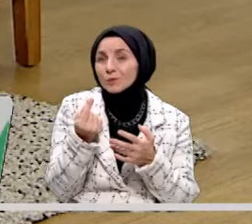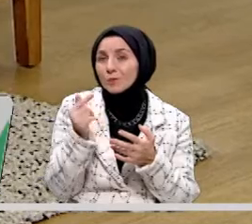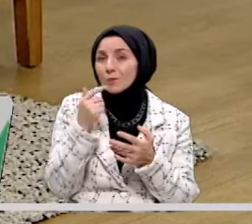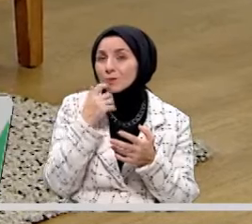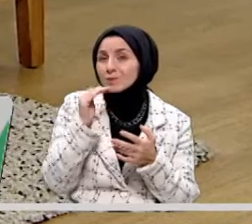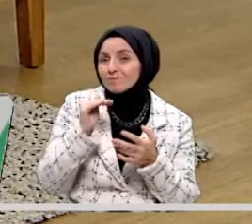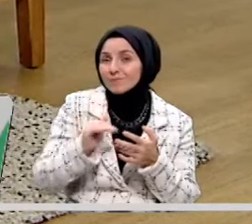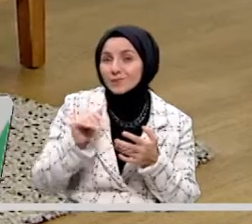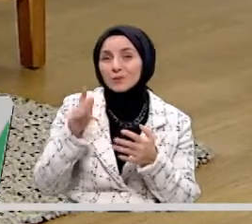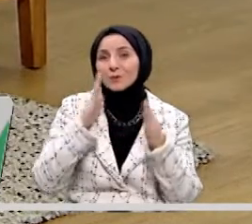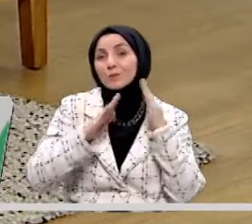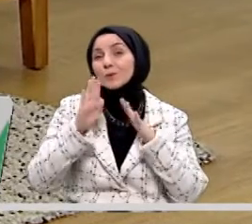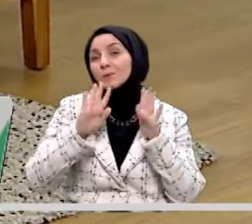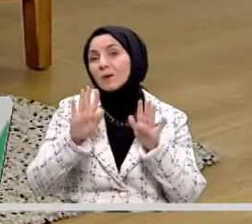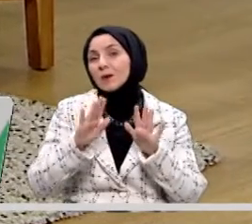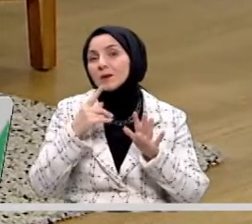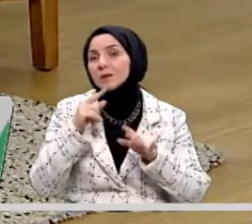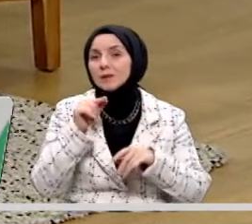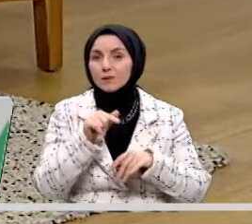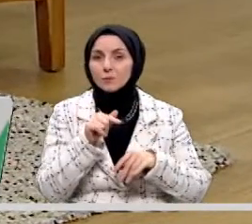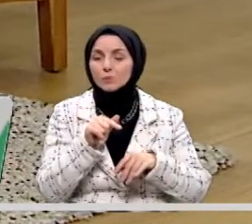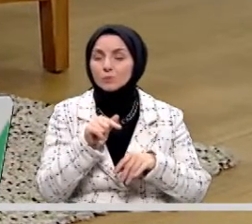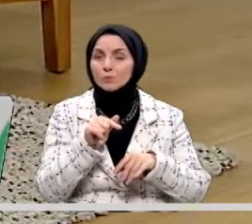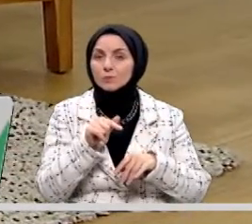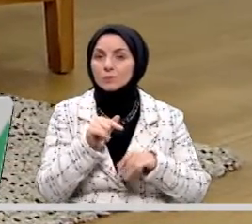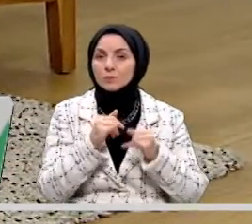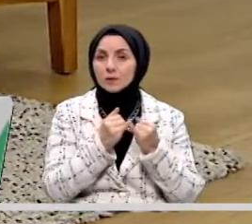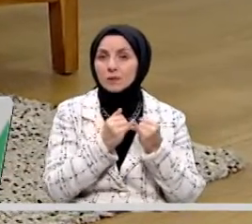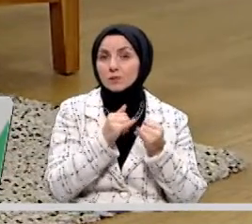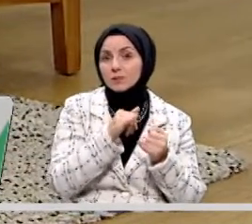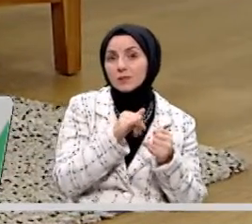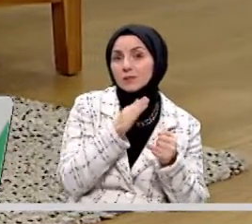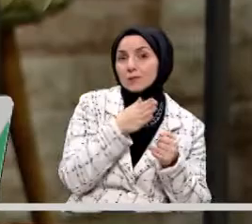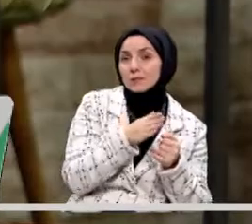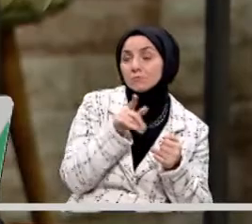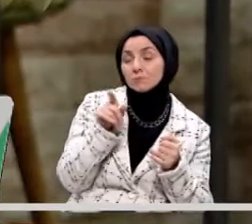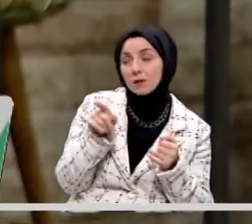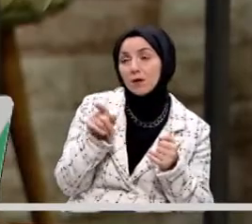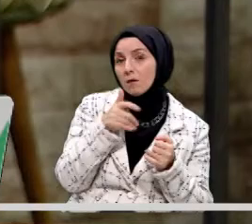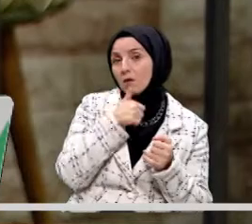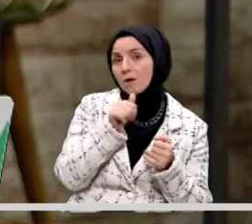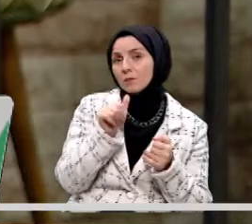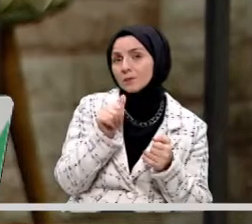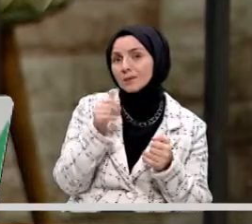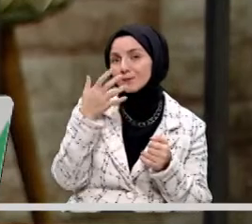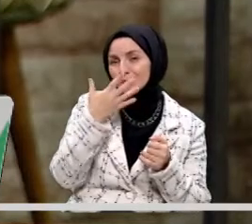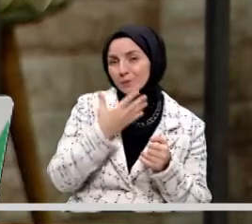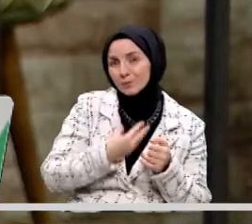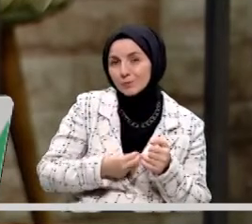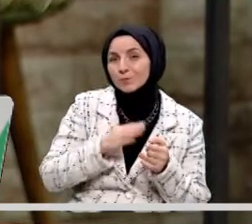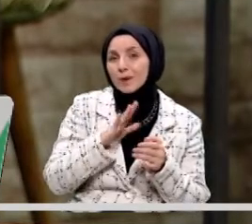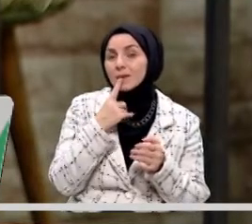şeylerle çocuk hemen öğrenir hemen öğrenir yanlışı da öğrenir doğruyu da çabuk öğren yanlışlığı 21 günde sileriz